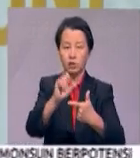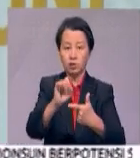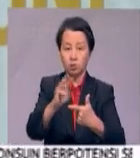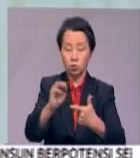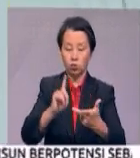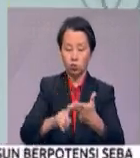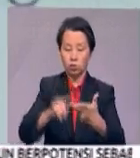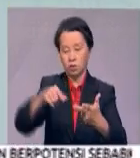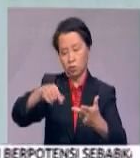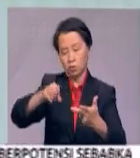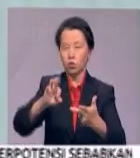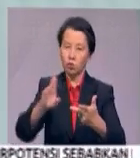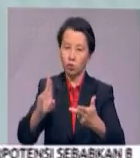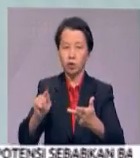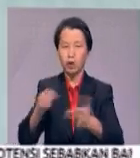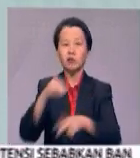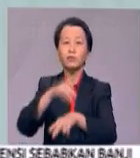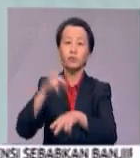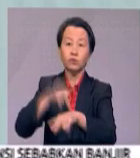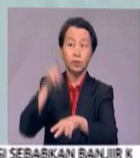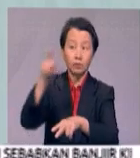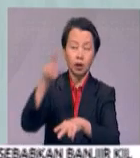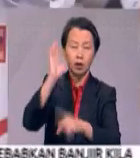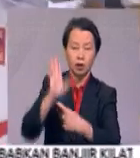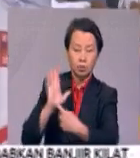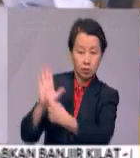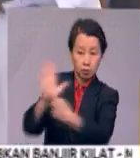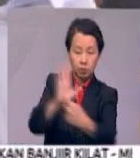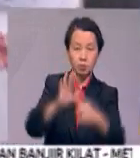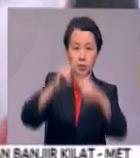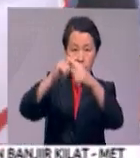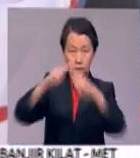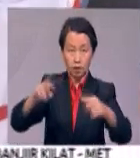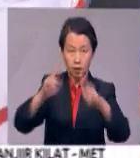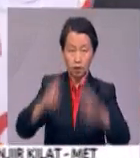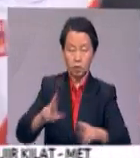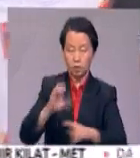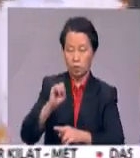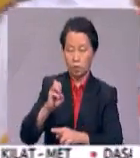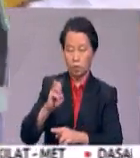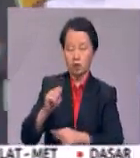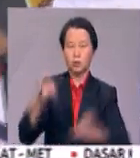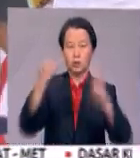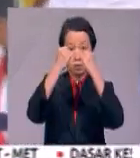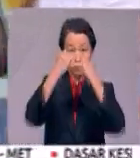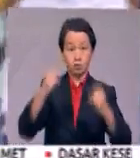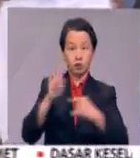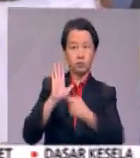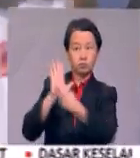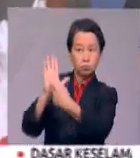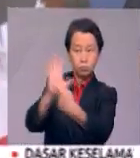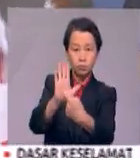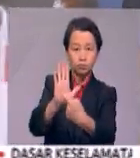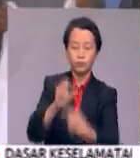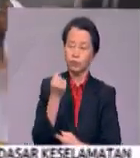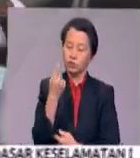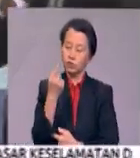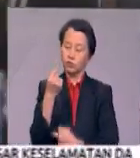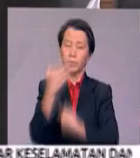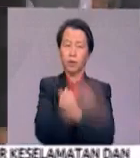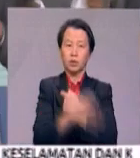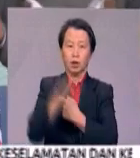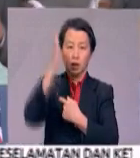dan Clark. Obor berkenaan juga akan dipersembahkan kepada Dewan Rakyat, Senat dan Istana Malakanan. 11 negara